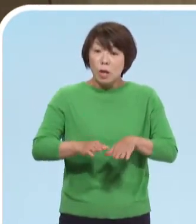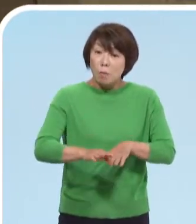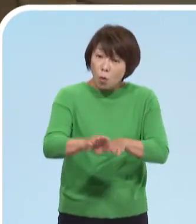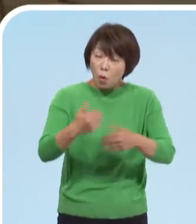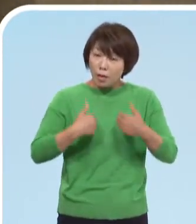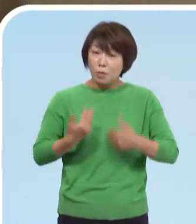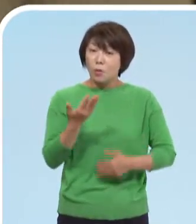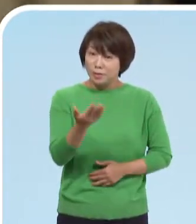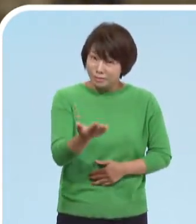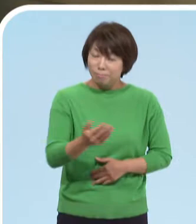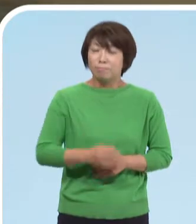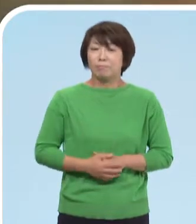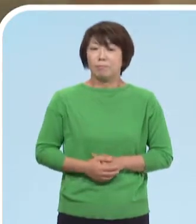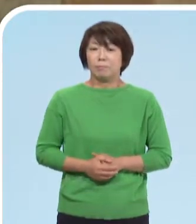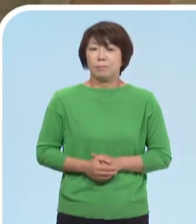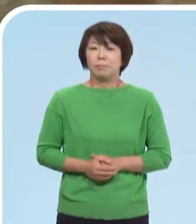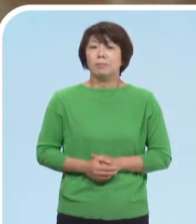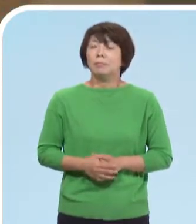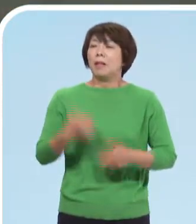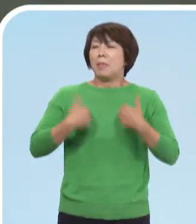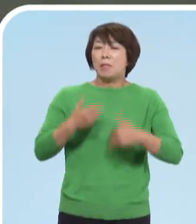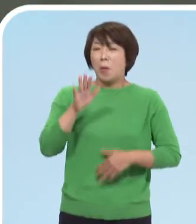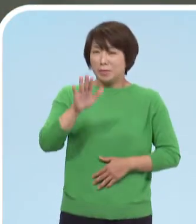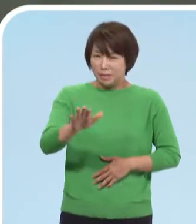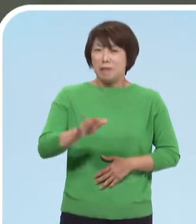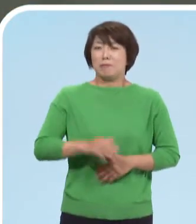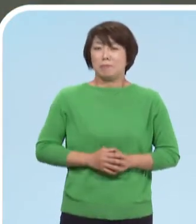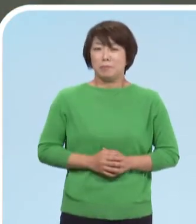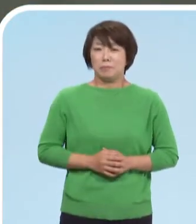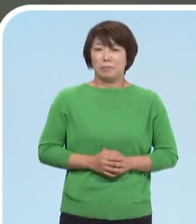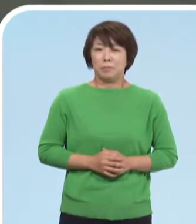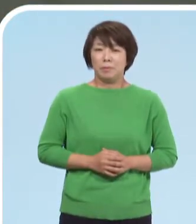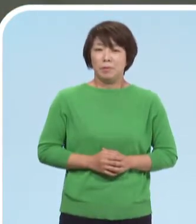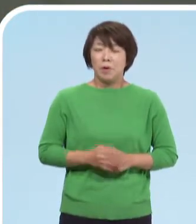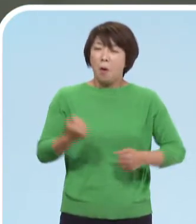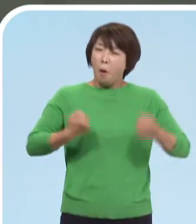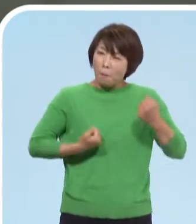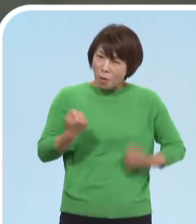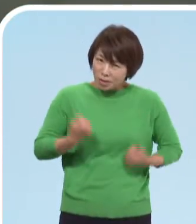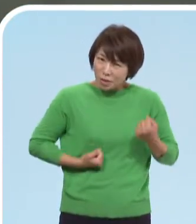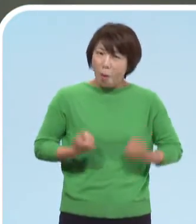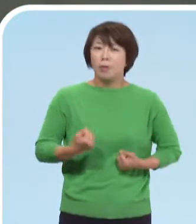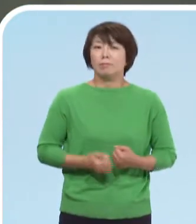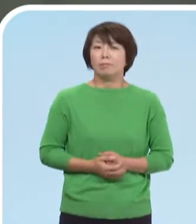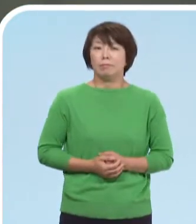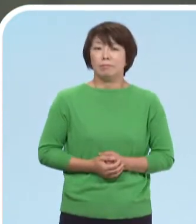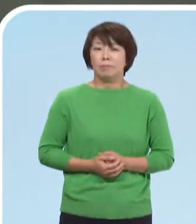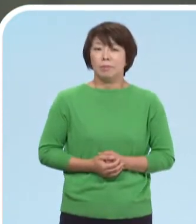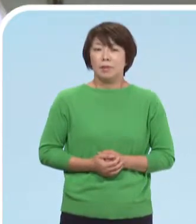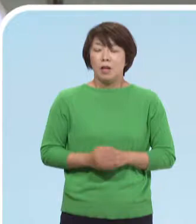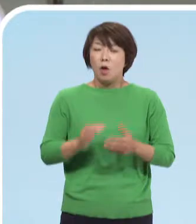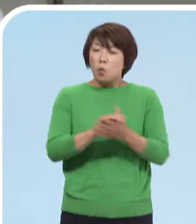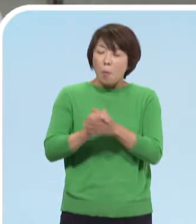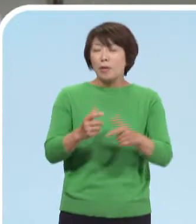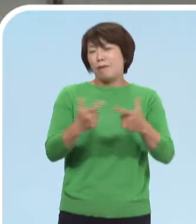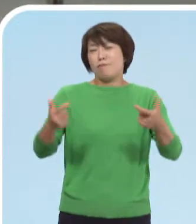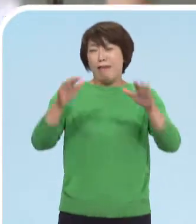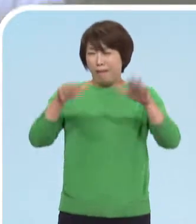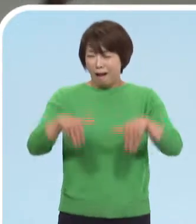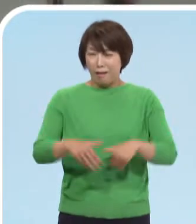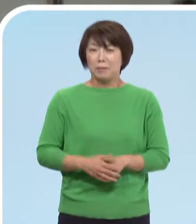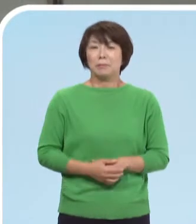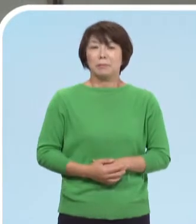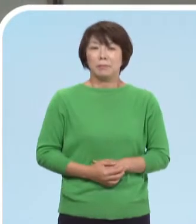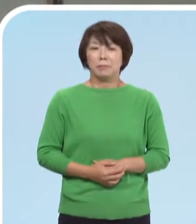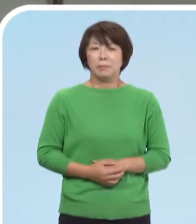ケートボードは楽しいですか？ 楽しいです。 面白い、 友達増